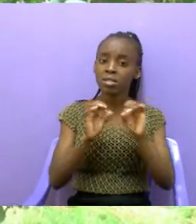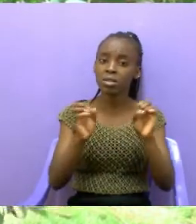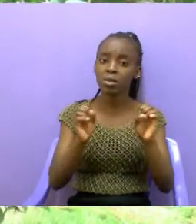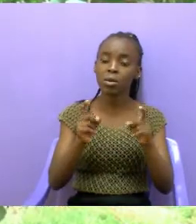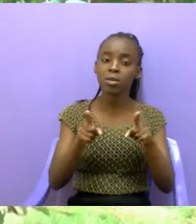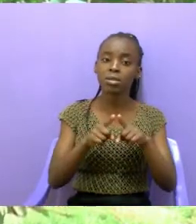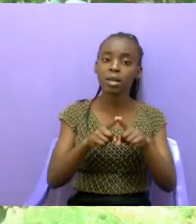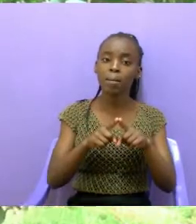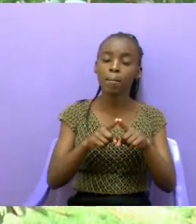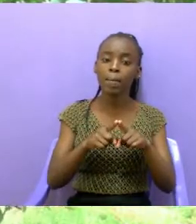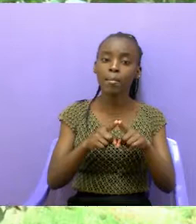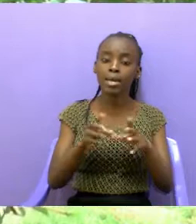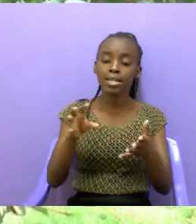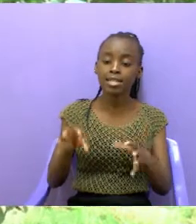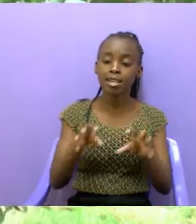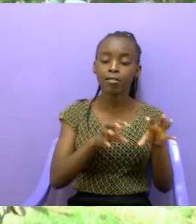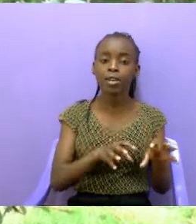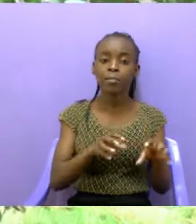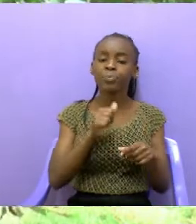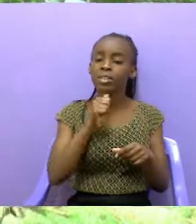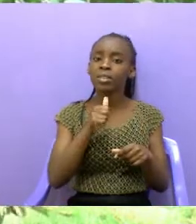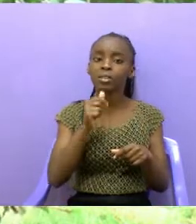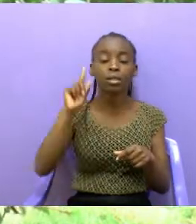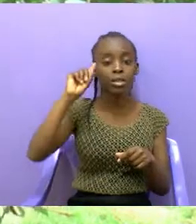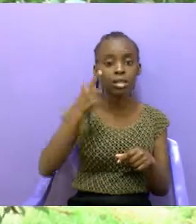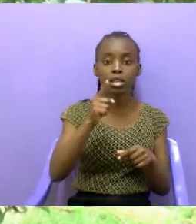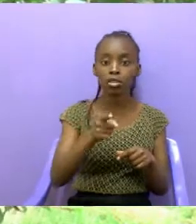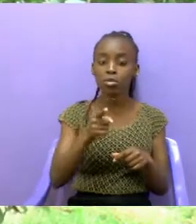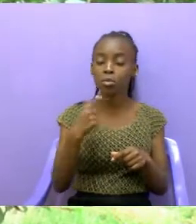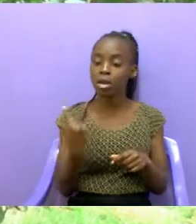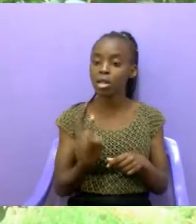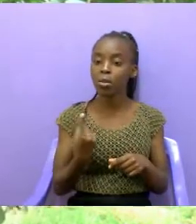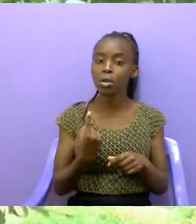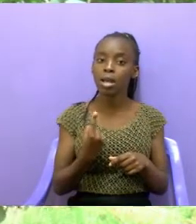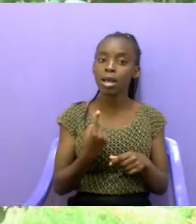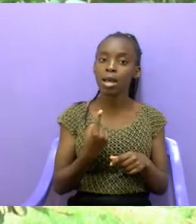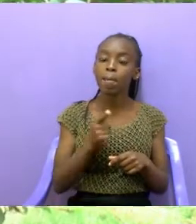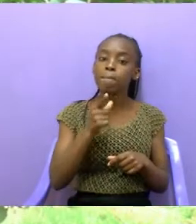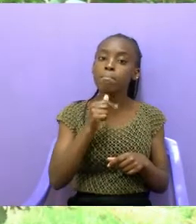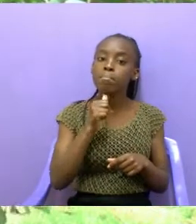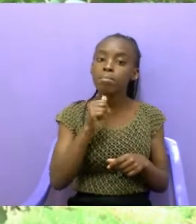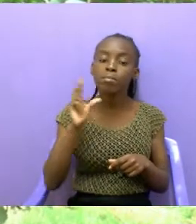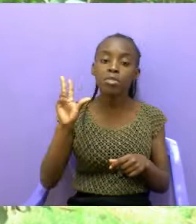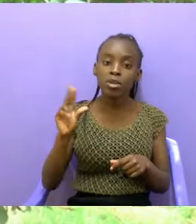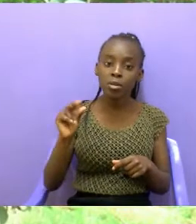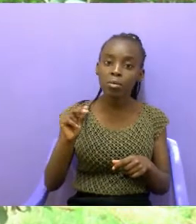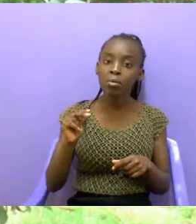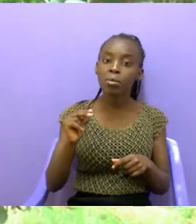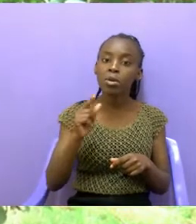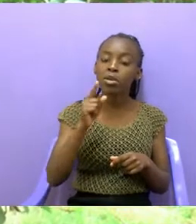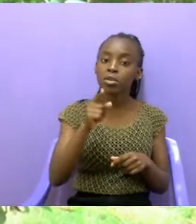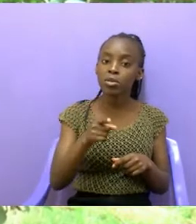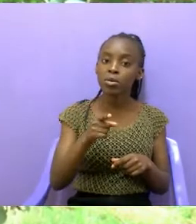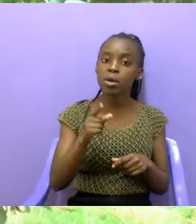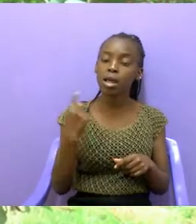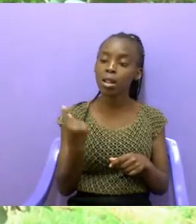Si wewe peke yako. Usiwe na mawazo kwamba it is just you. It is not only you. Kuna watu wengi wanapitia hiyo hali.